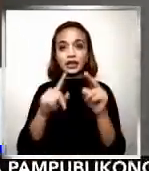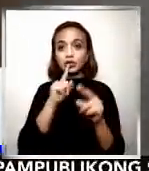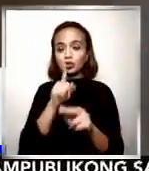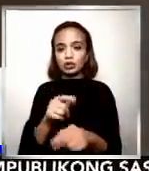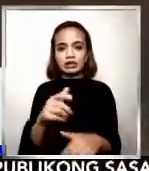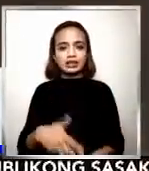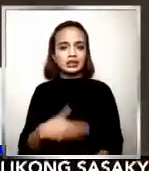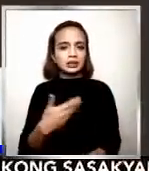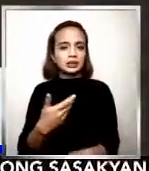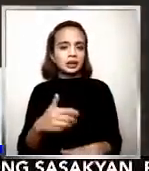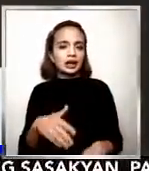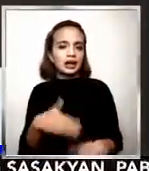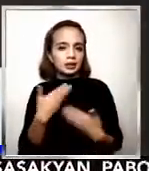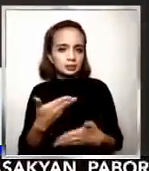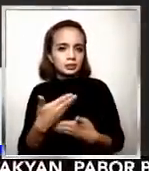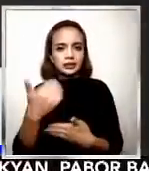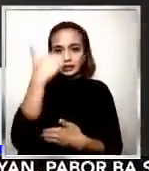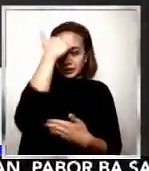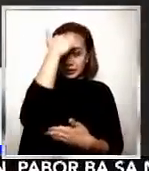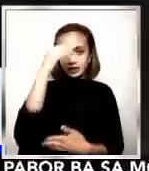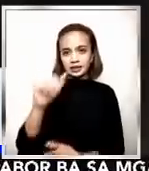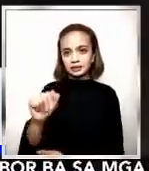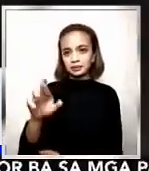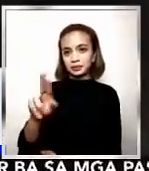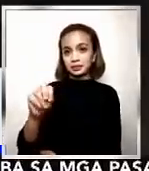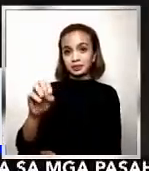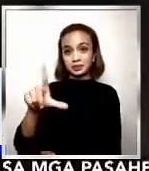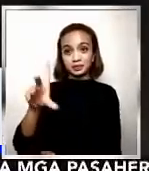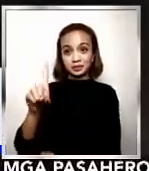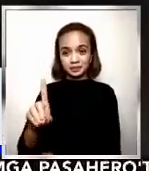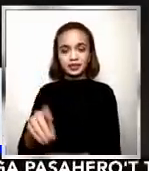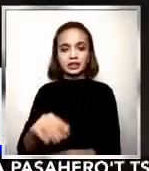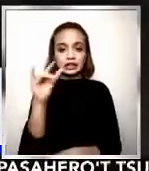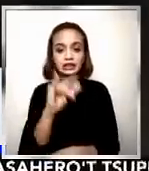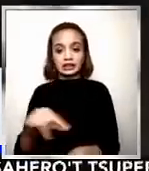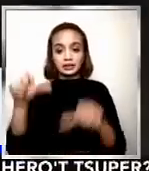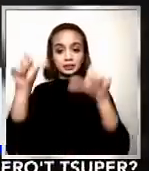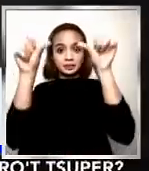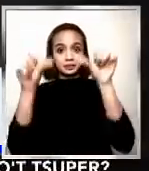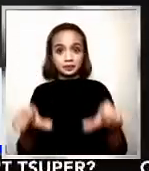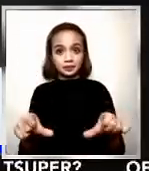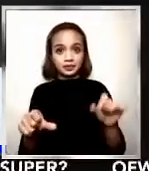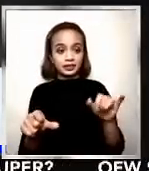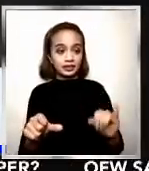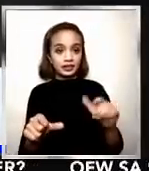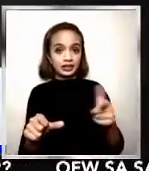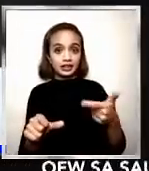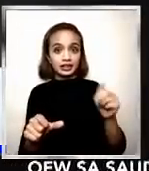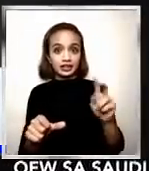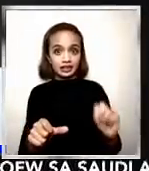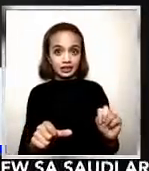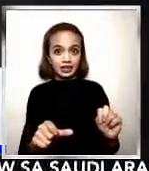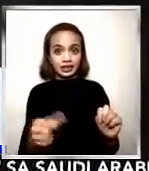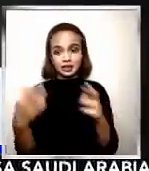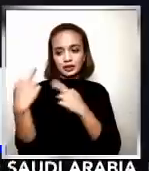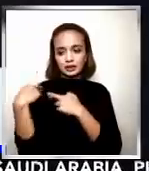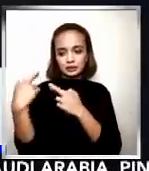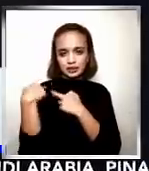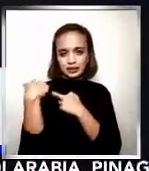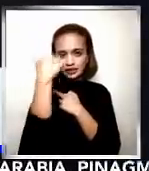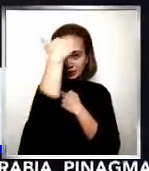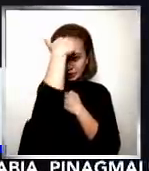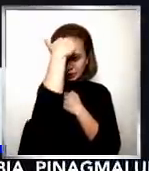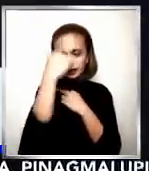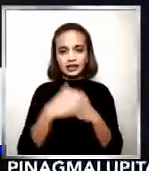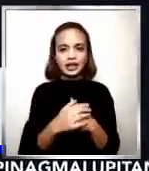Clavio. Sa kanyang Instagram post, ibinahagi ni Igan ang kanyang ninong duties at ilang behind the scenes